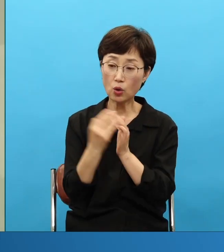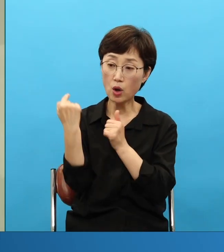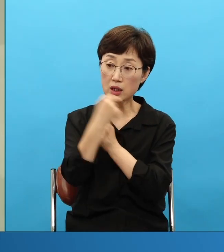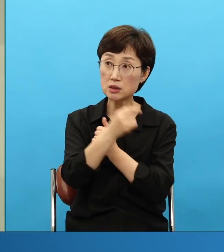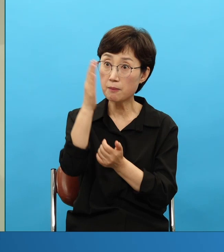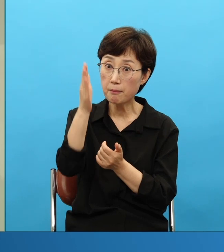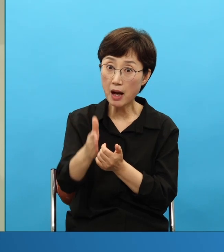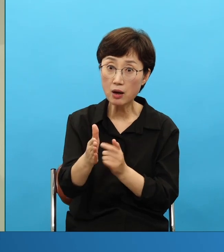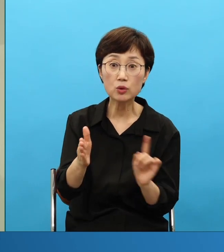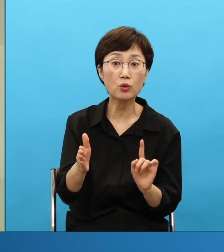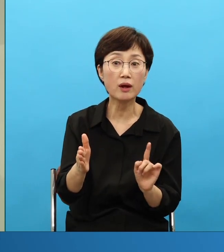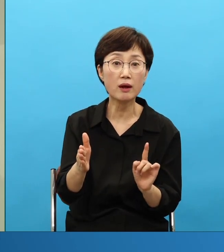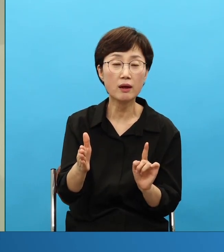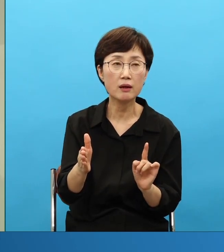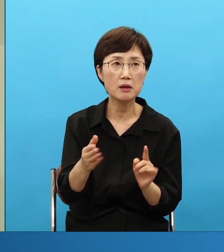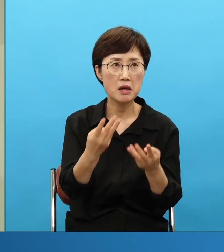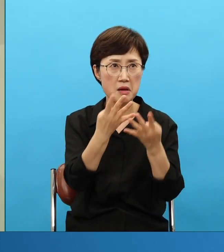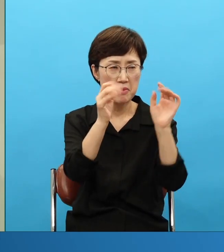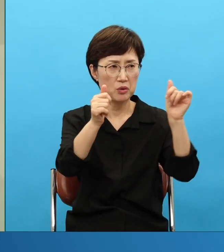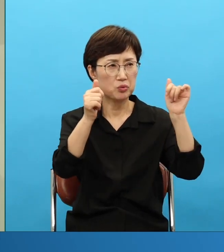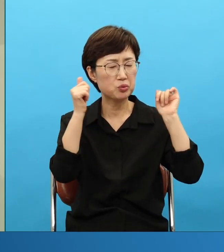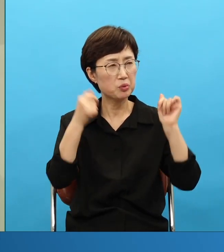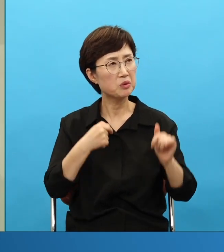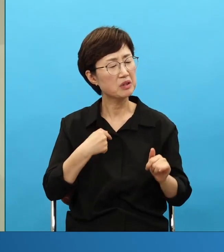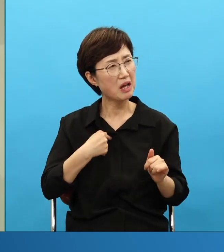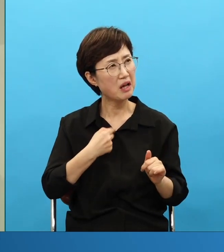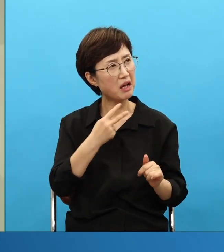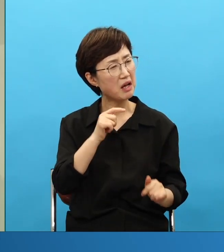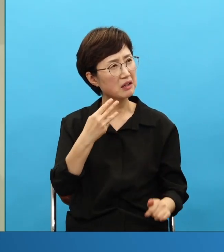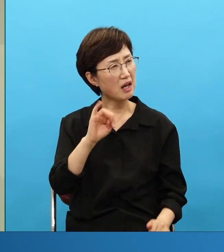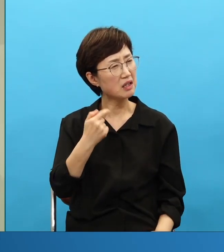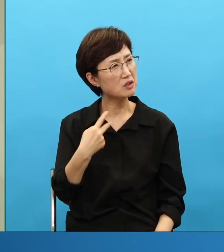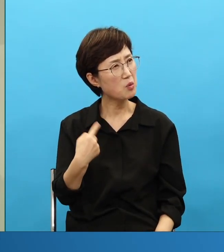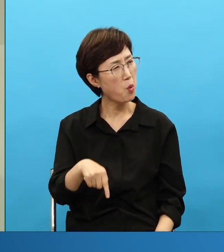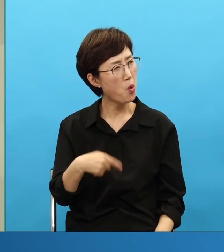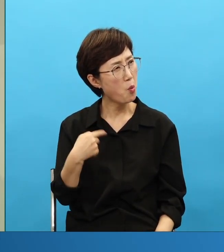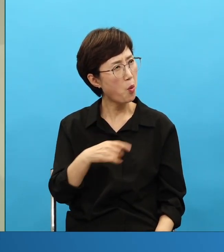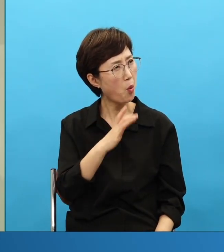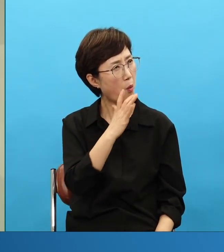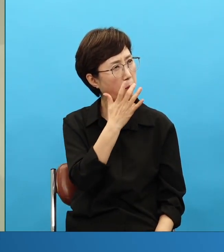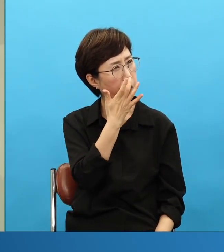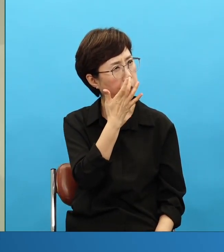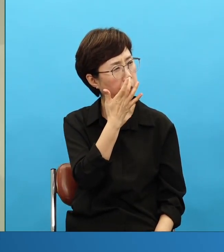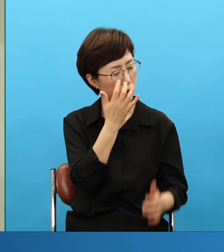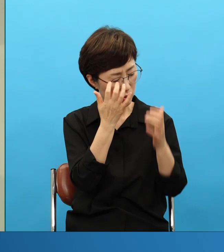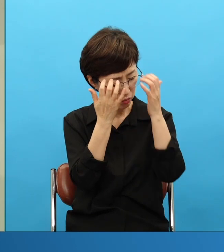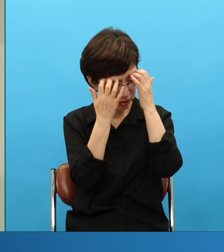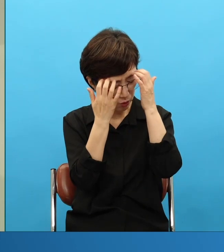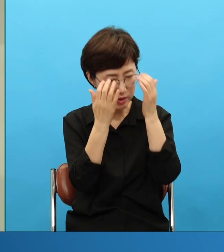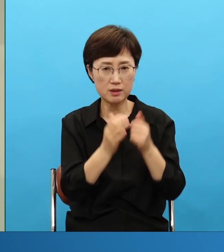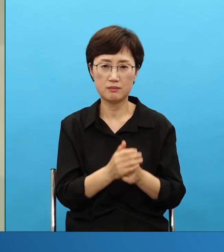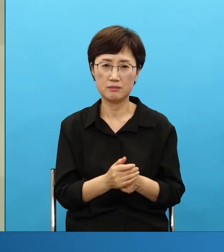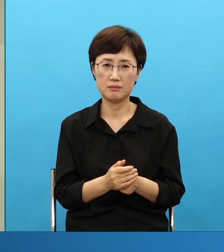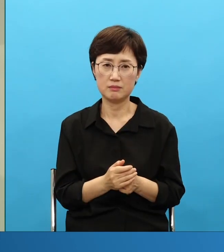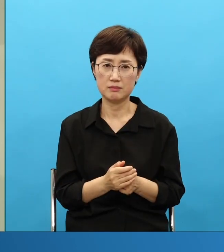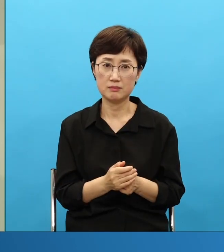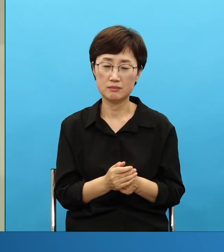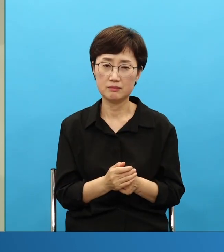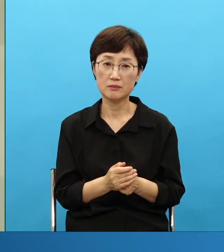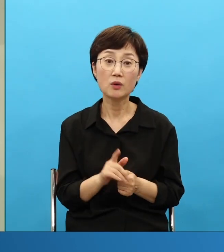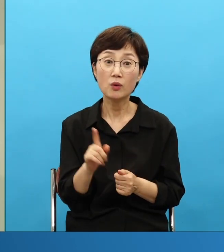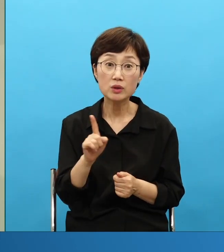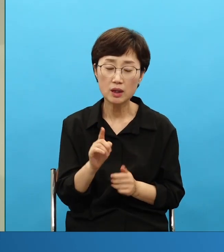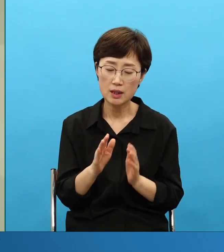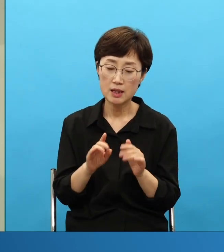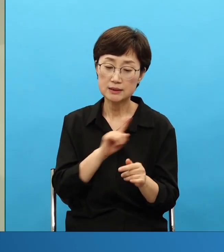they still haven't found their talent. Does that make any sense? 유대인들 10대 때 다 찾아내가지고 세계 보고 저 장악하잖아요. At the Jewish people, they find all the kids'